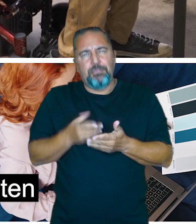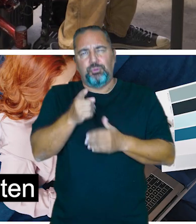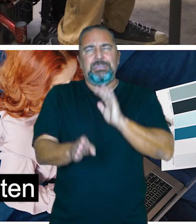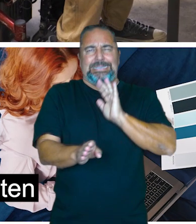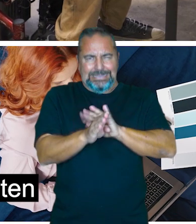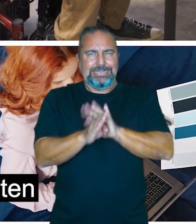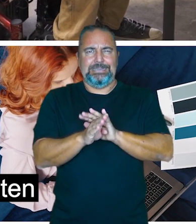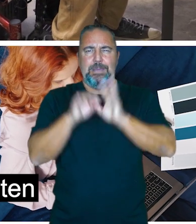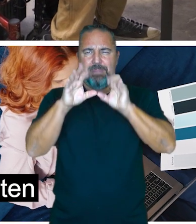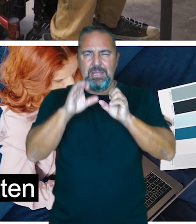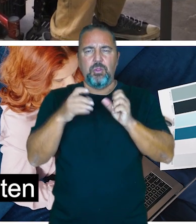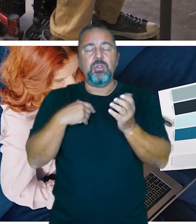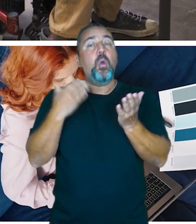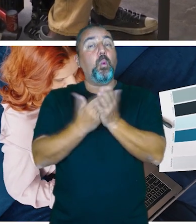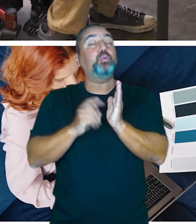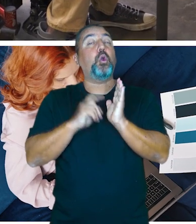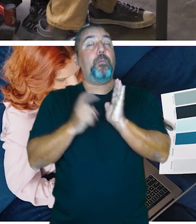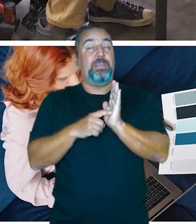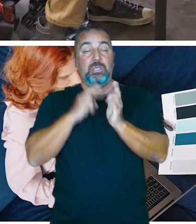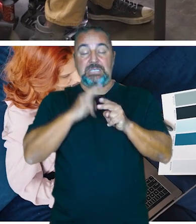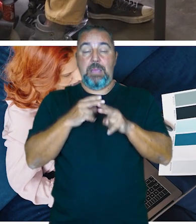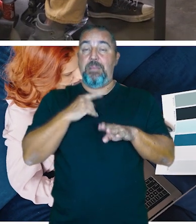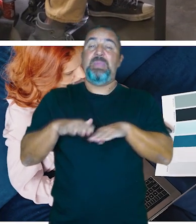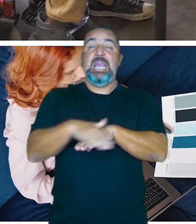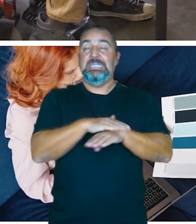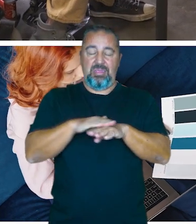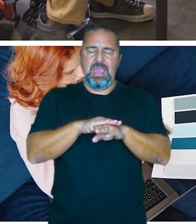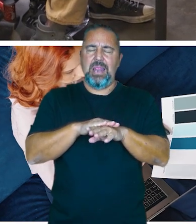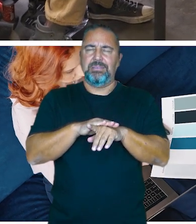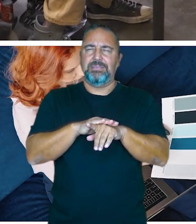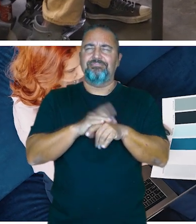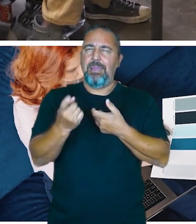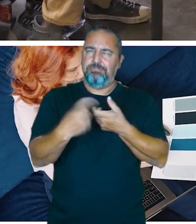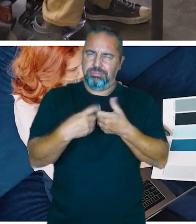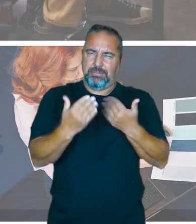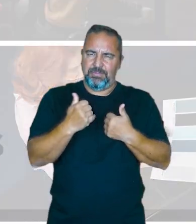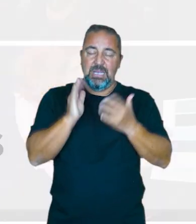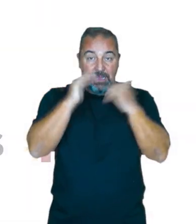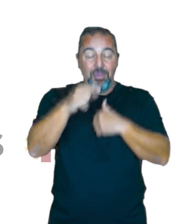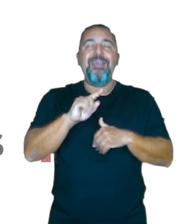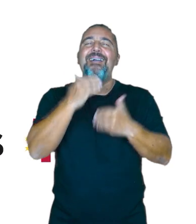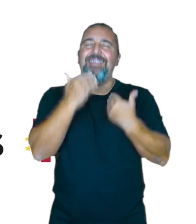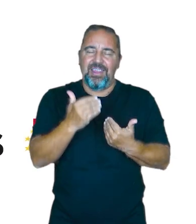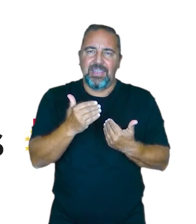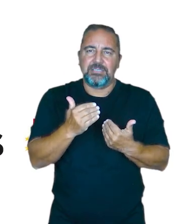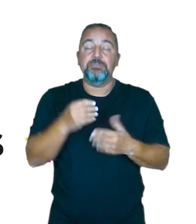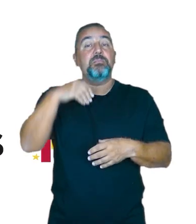Funtsezko ikastaroan izena emanez ikasten jarrai dezazun gonbidatzen zaitugu. Eskerrik asko, zure arretagatik.